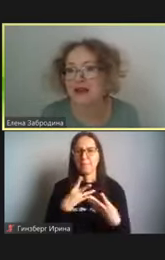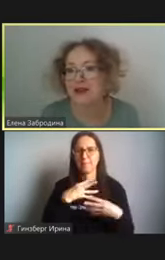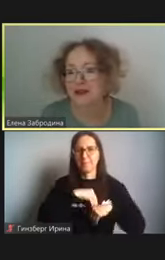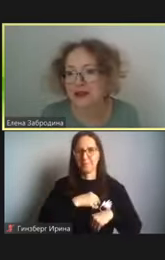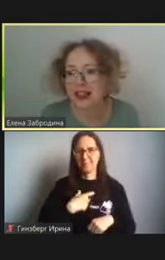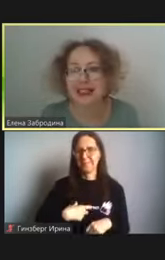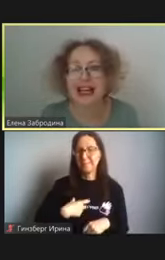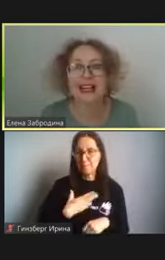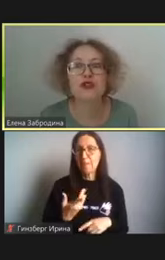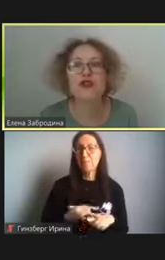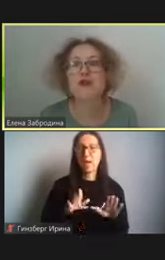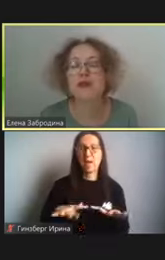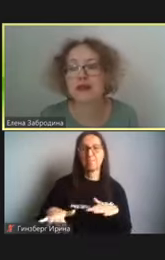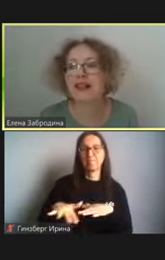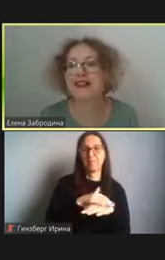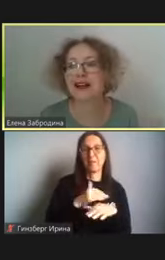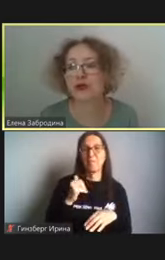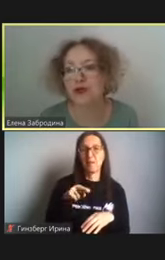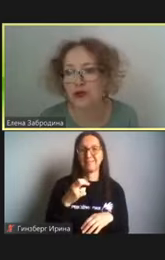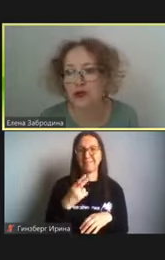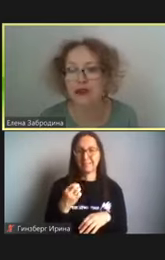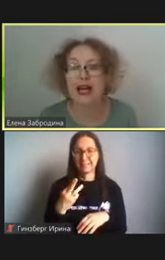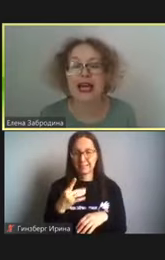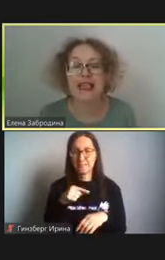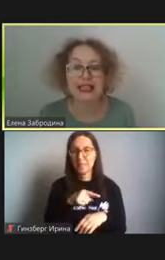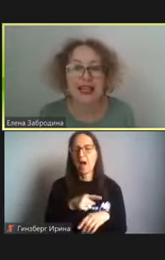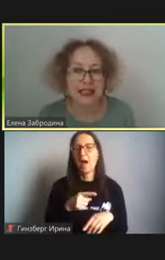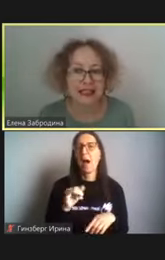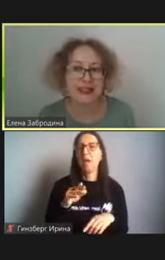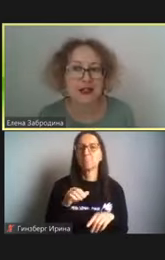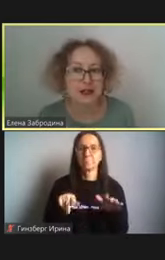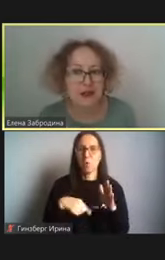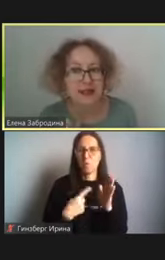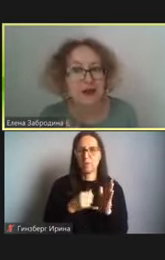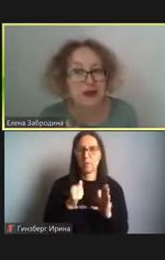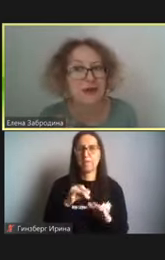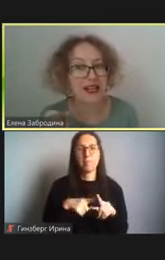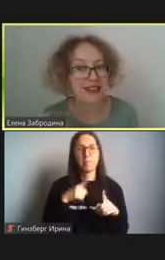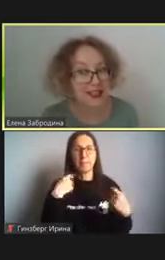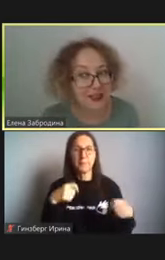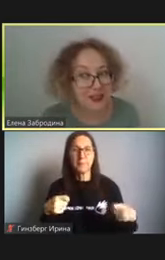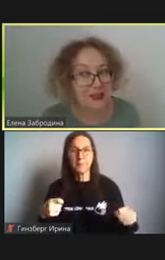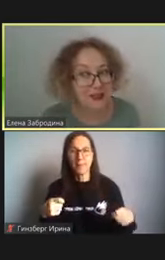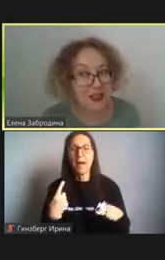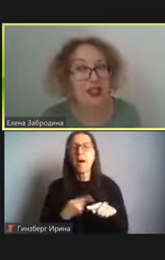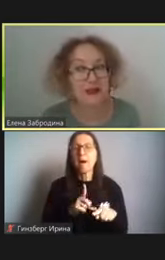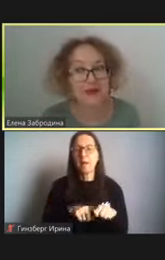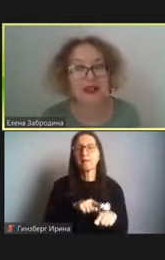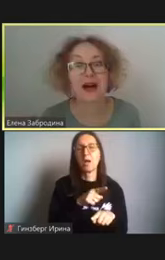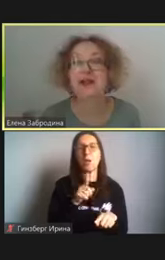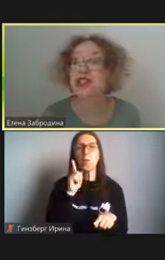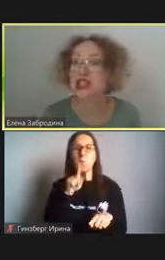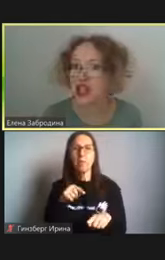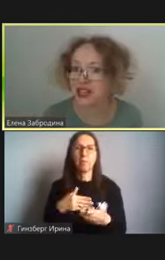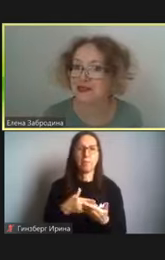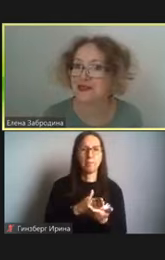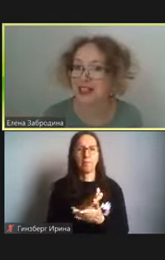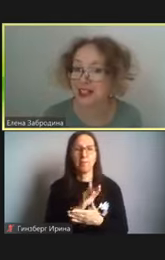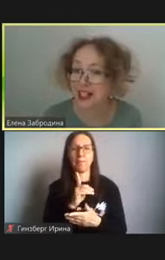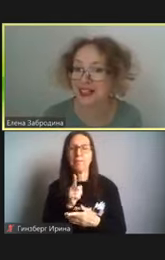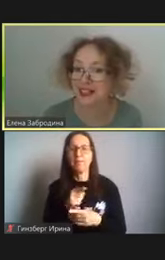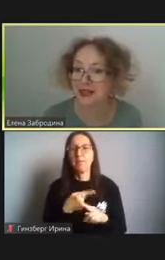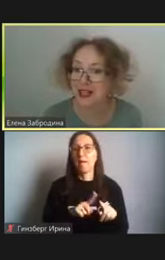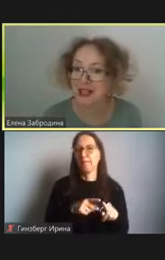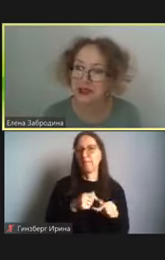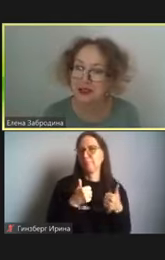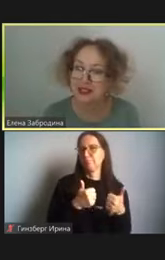люди во Фландрии, они очень многие торгуют. И скорее это становится такой добродетелью, чем обличением